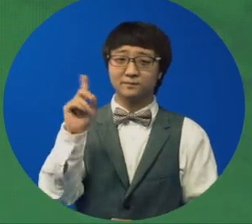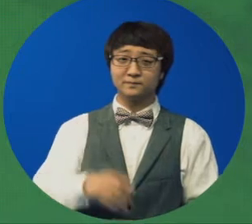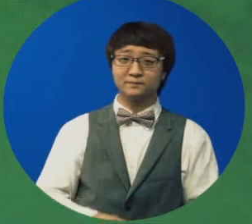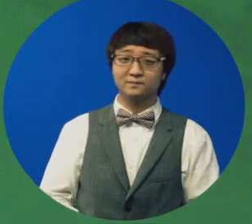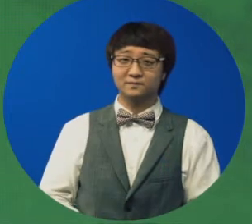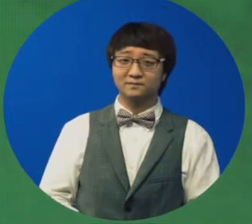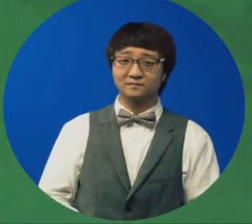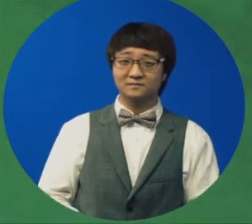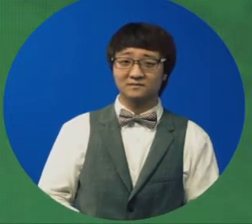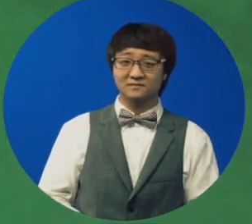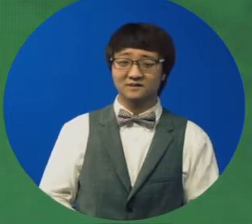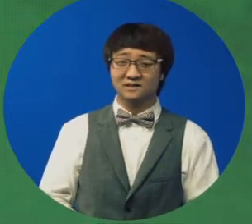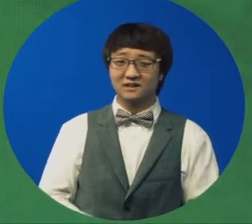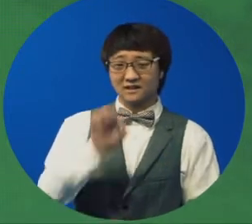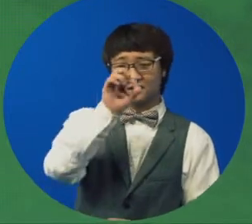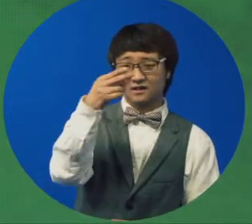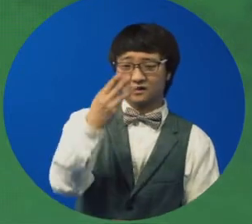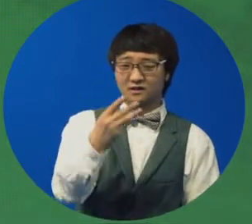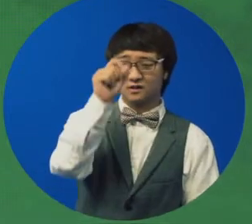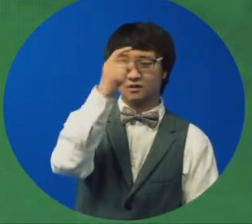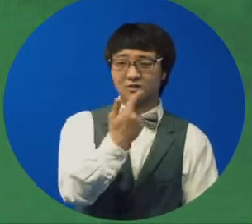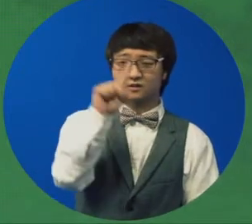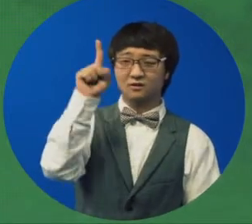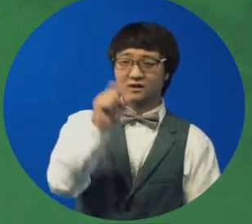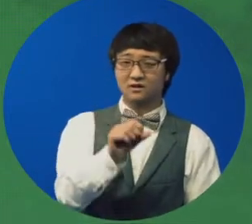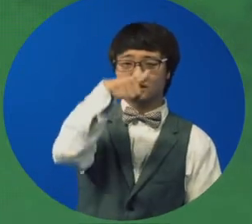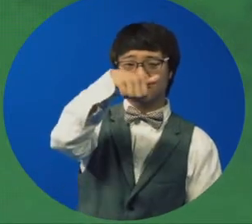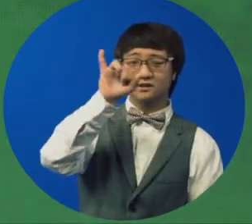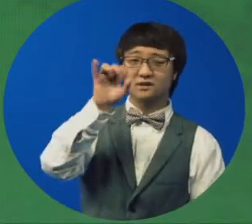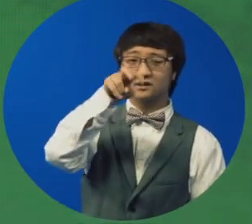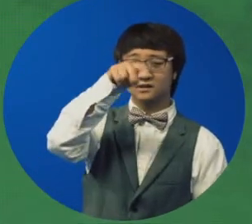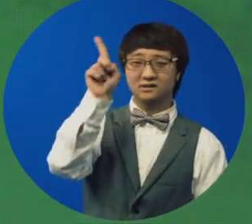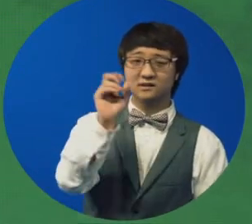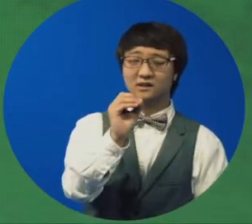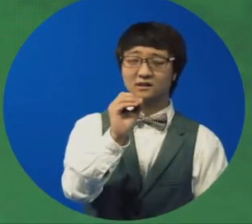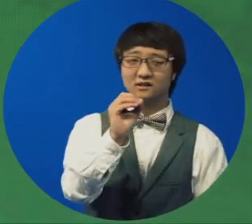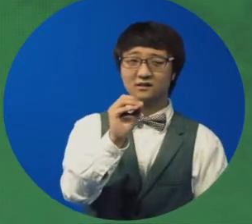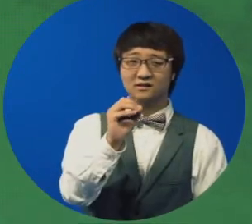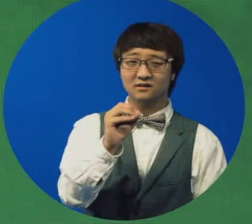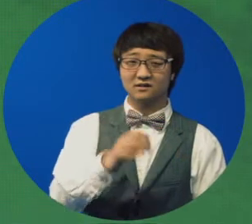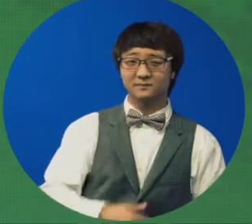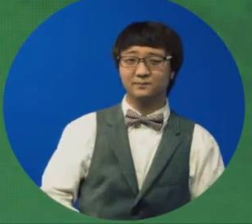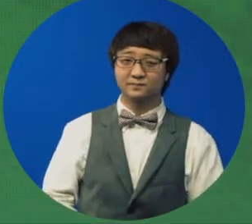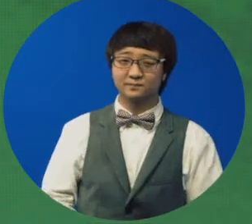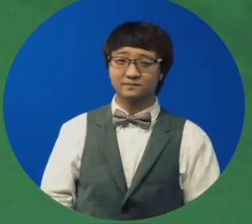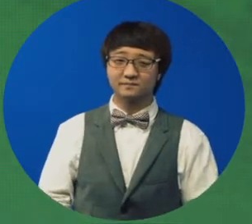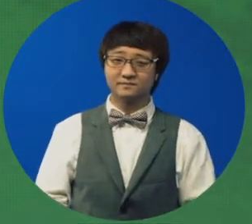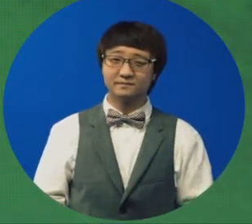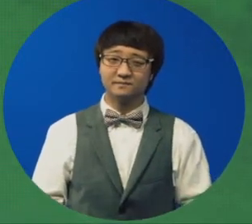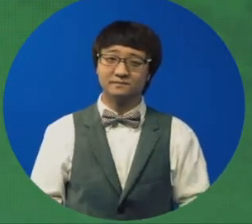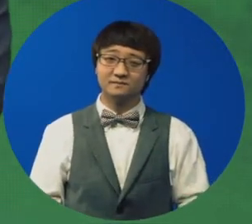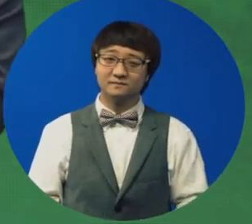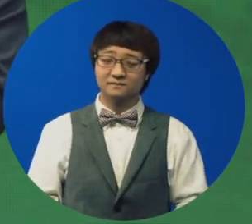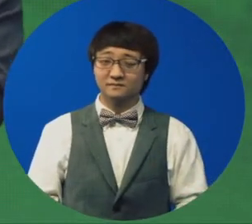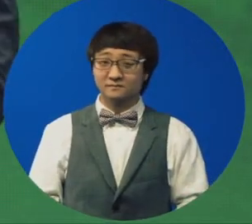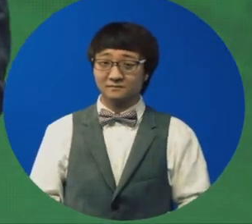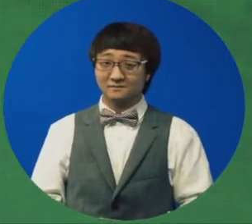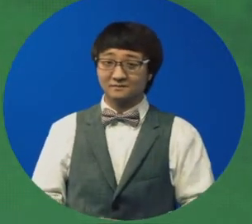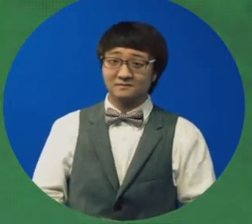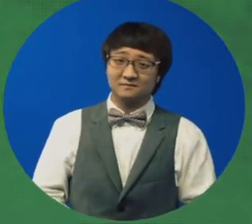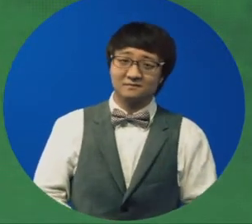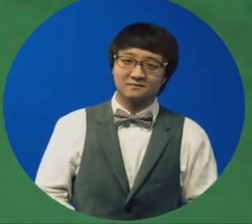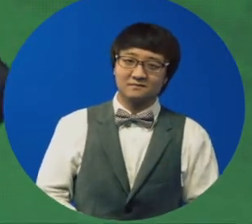열왕기상 17장, 18장, 19장에 보면 아주 유명한 엘리야가 이방 선지자들과 대결하여